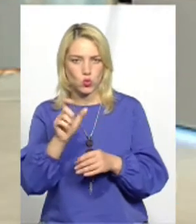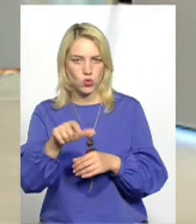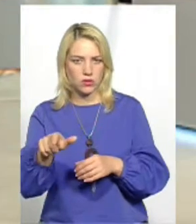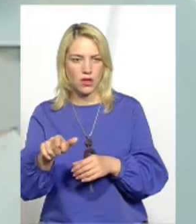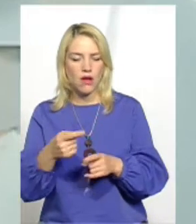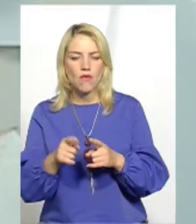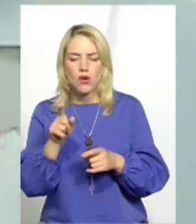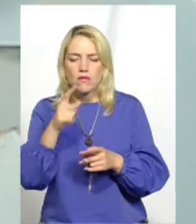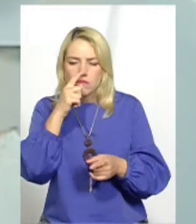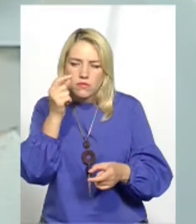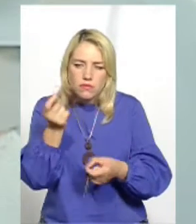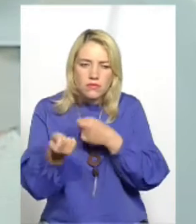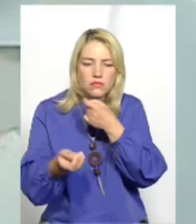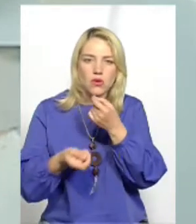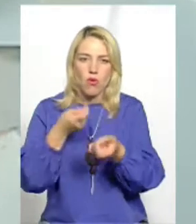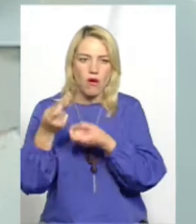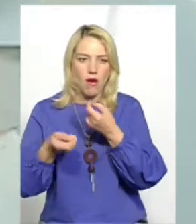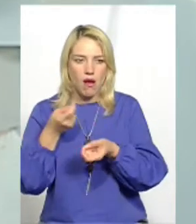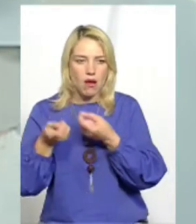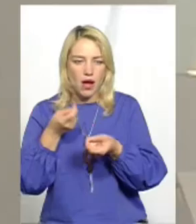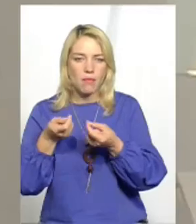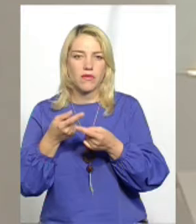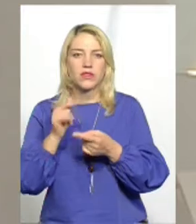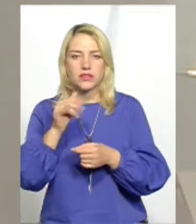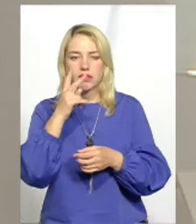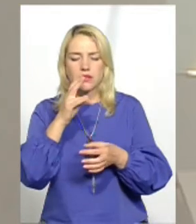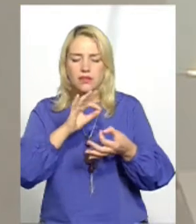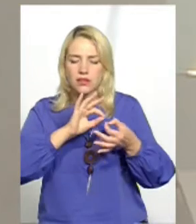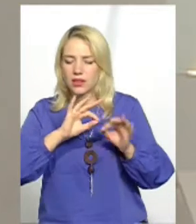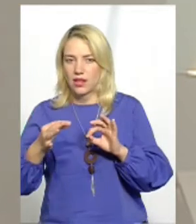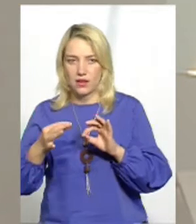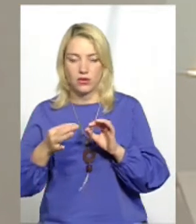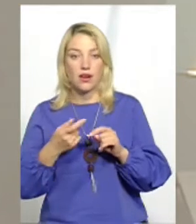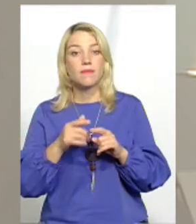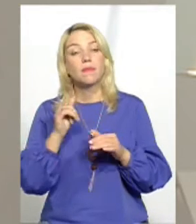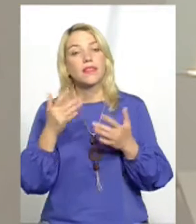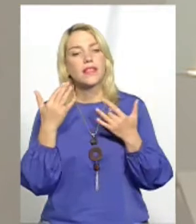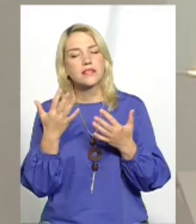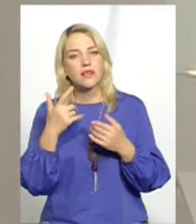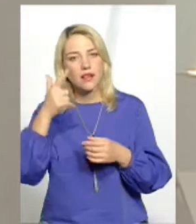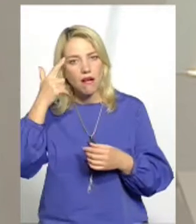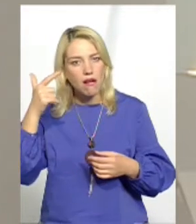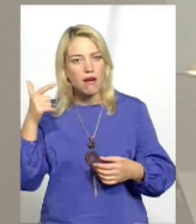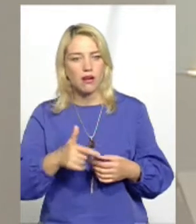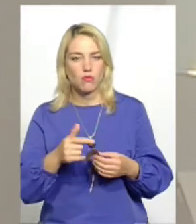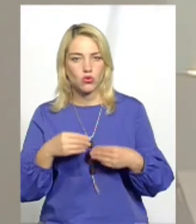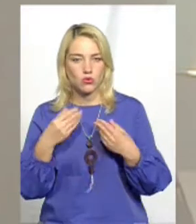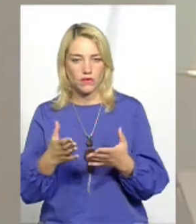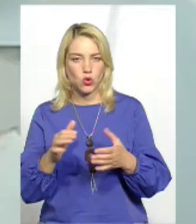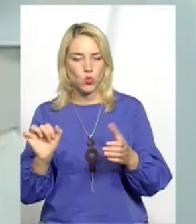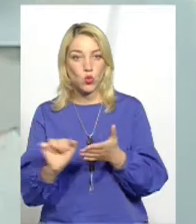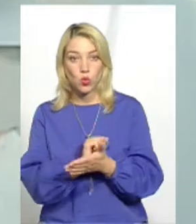дуже докапувались. Так, як пан Олег каже. Ретельно. Ретельно, так. Але ми настільки грамотно подавали